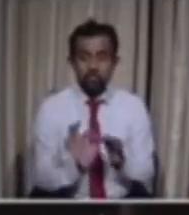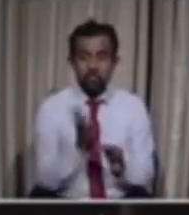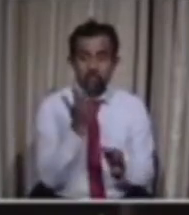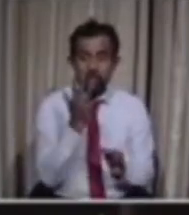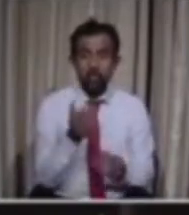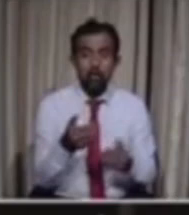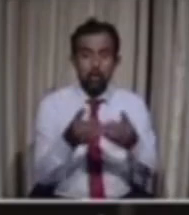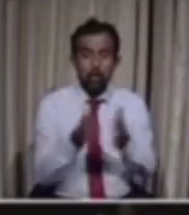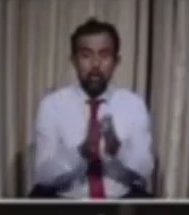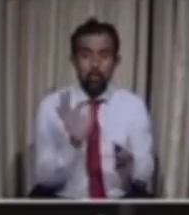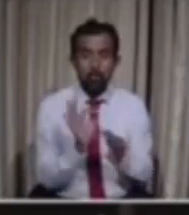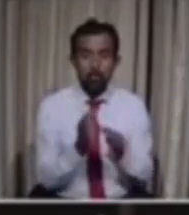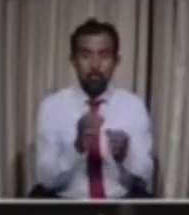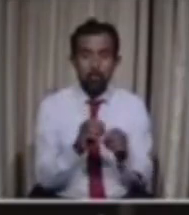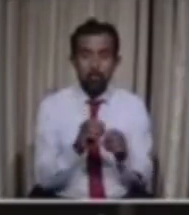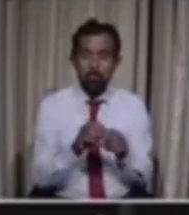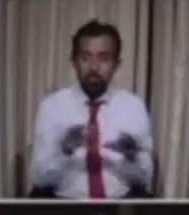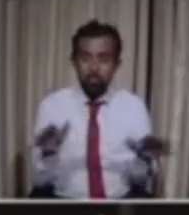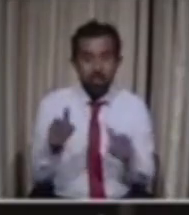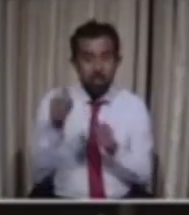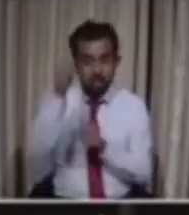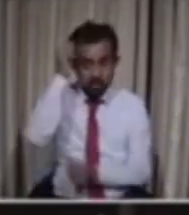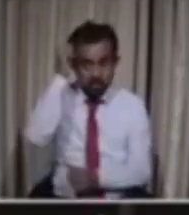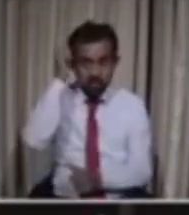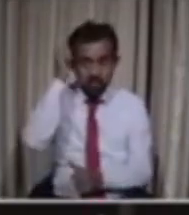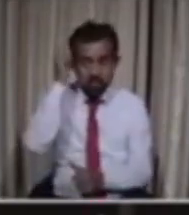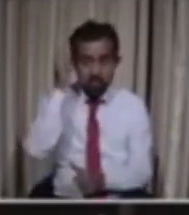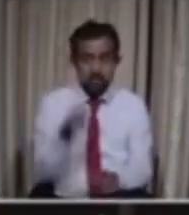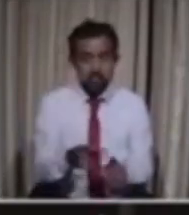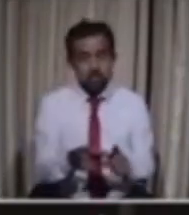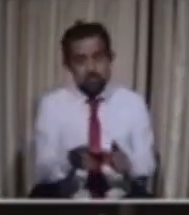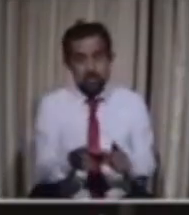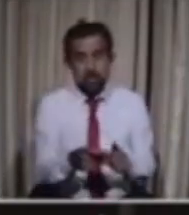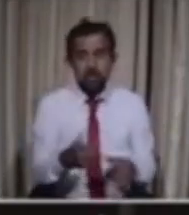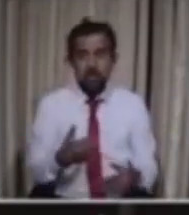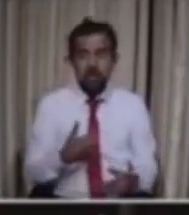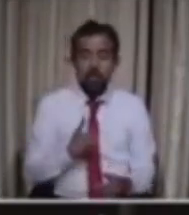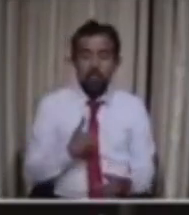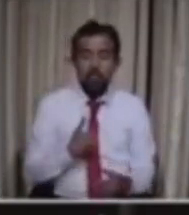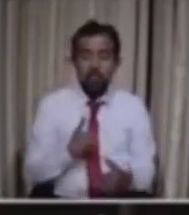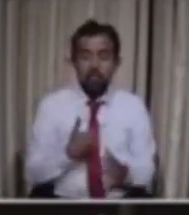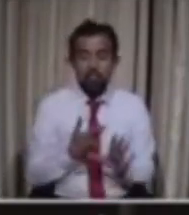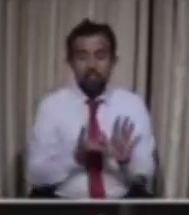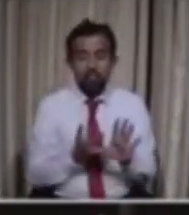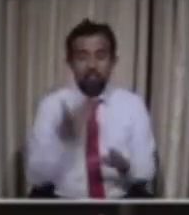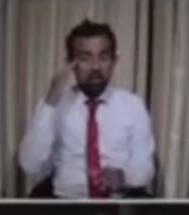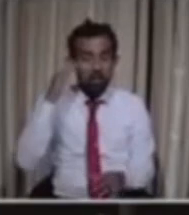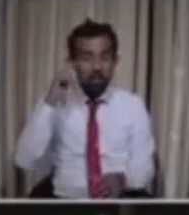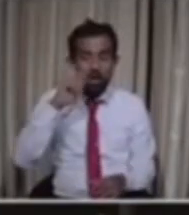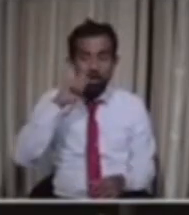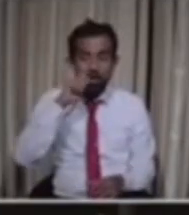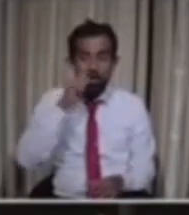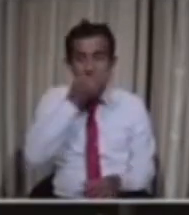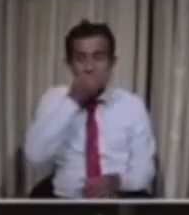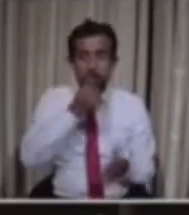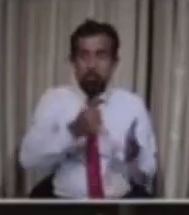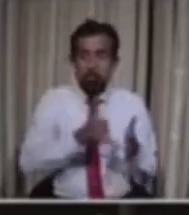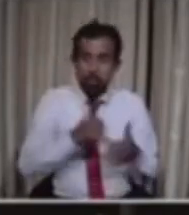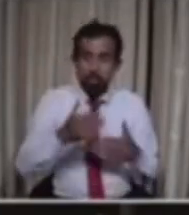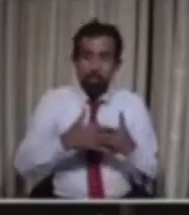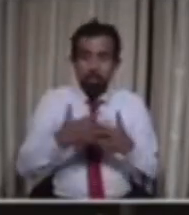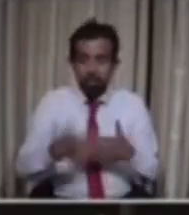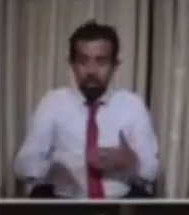எங்களுடைய சகோதரிகளை நீங்கள் பாலியல் வல்லுறவுக்கு உட்படுத்திய பொழுது உங்களுடைய காரியர்கள் பாலியல் வல்லுறவுக்கு உட்படுத்திய பொழுது அதனால் ஆத்திரமடைந்த இளைஞர்கள் அதுக்கு